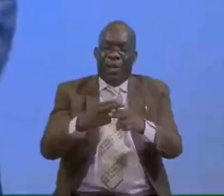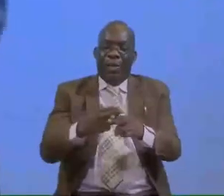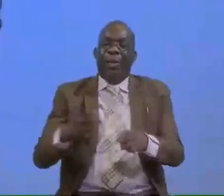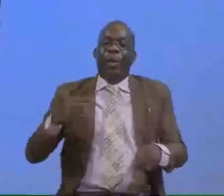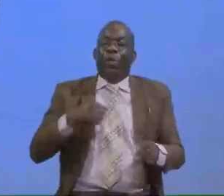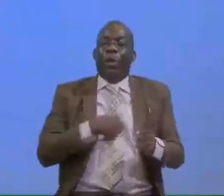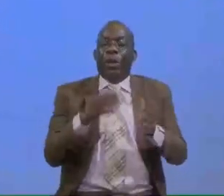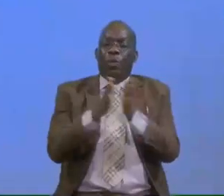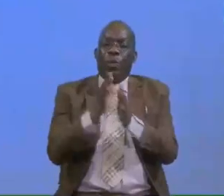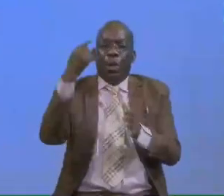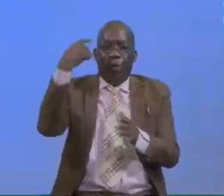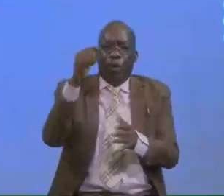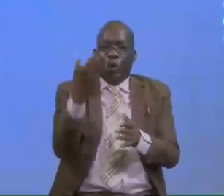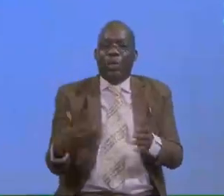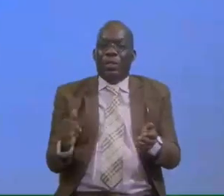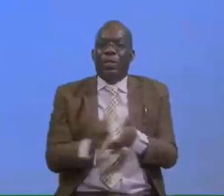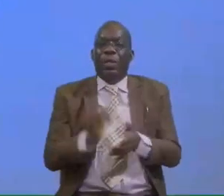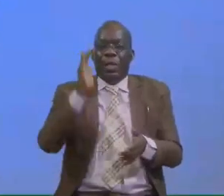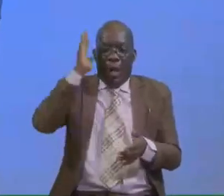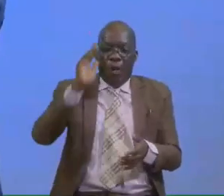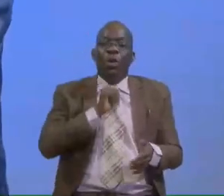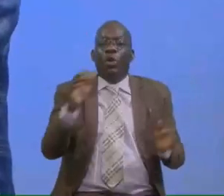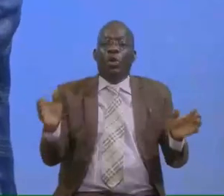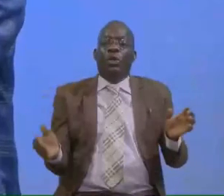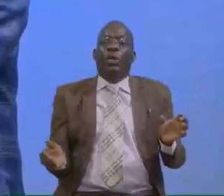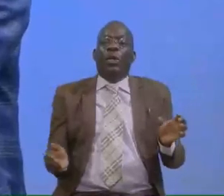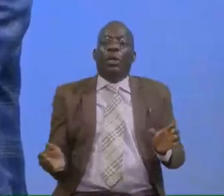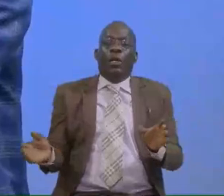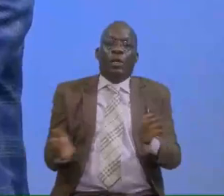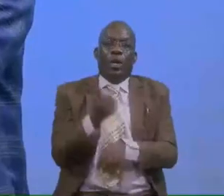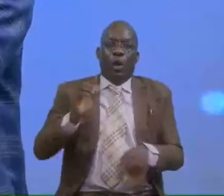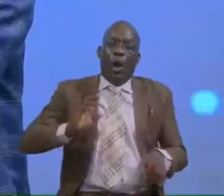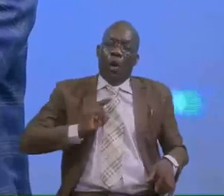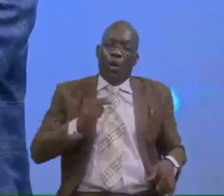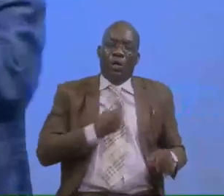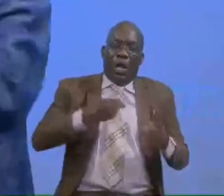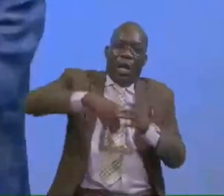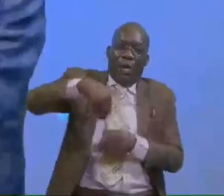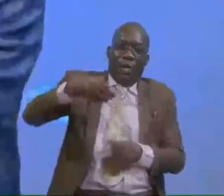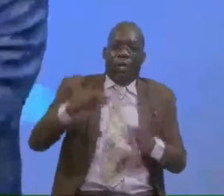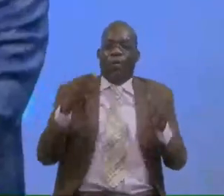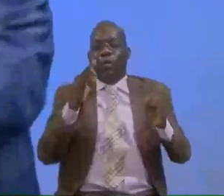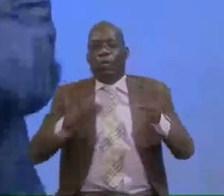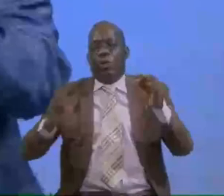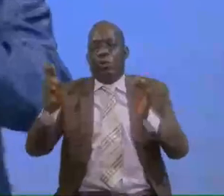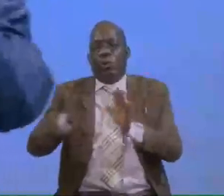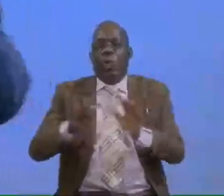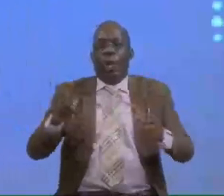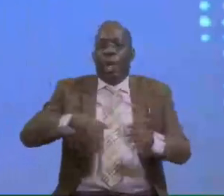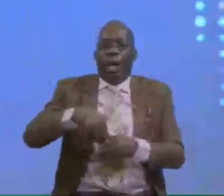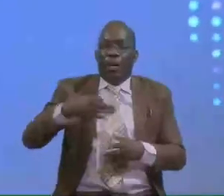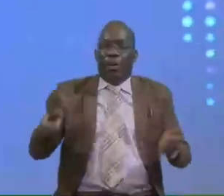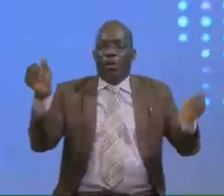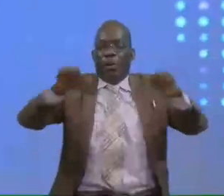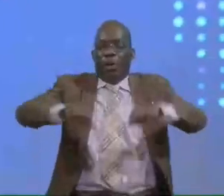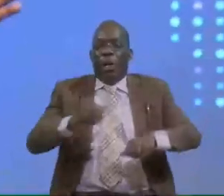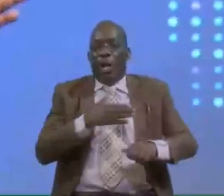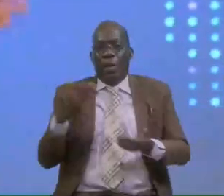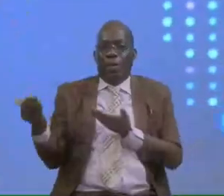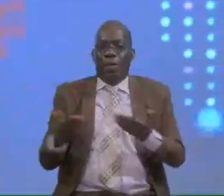Nous demandons des choses qui ne peuvent pas nous sortir du jugement, de la